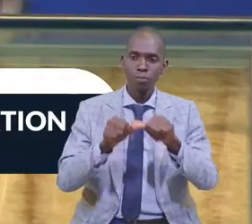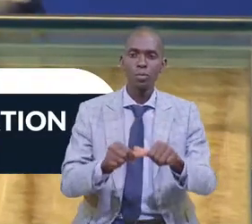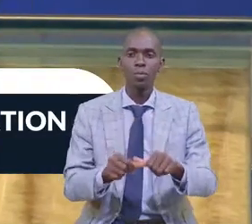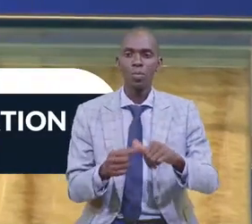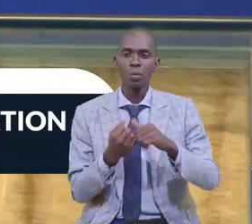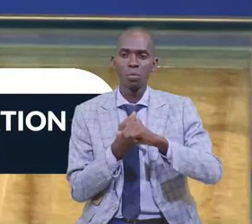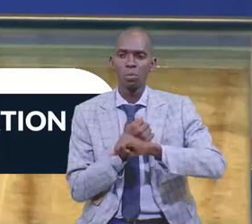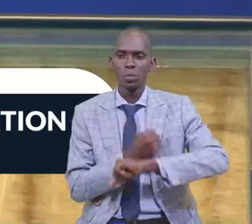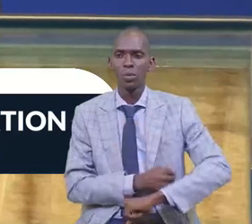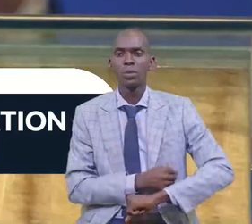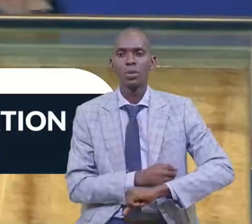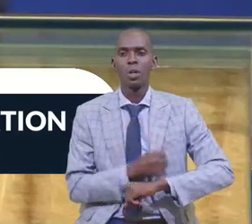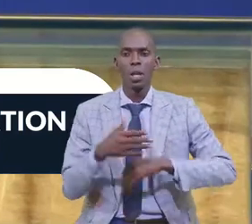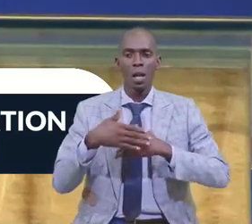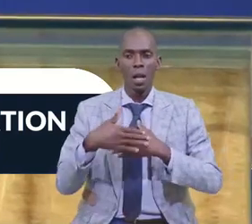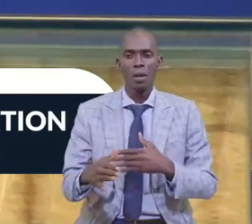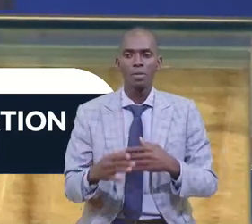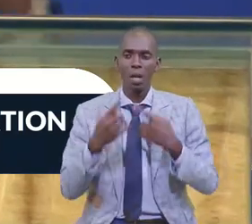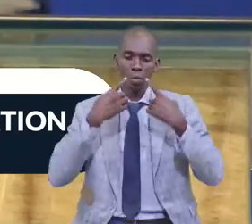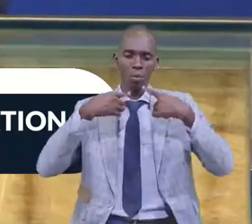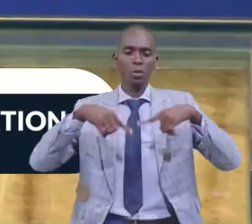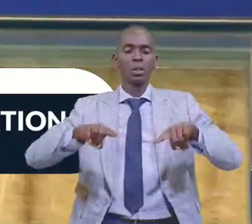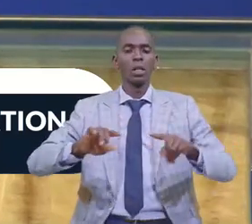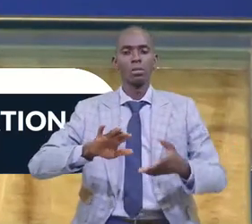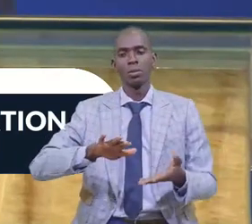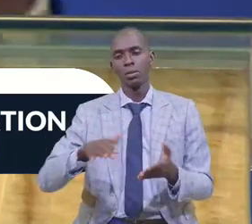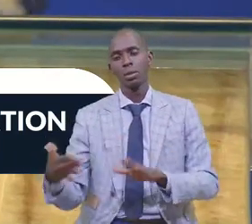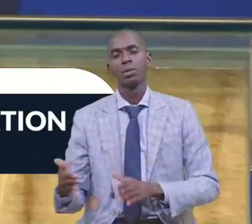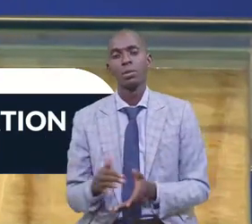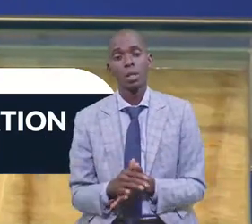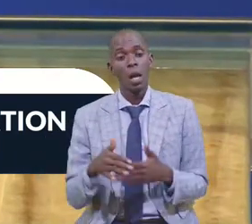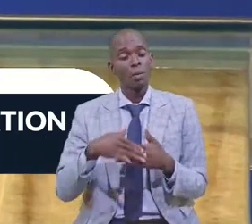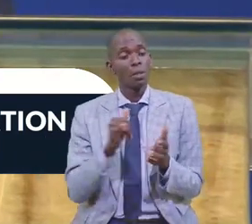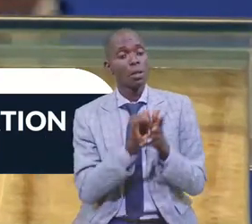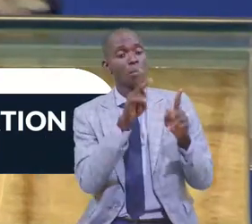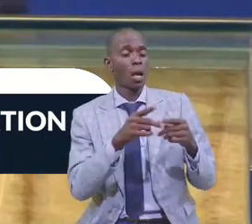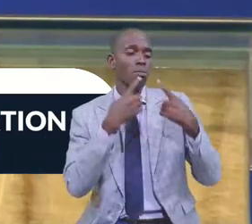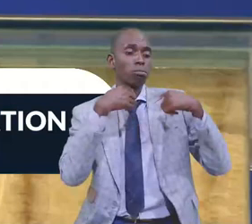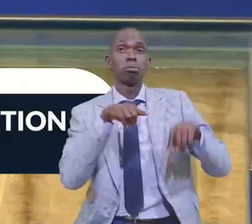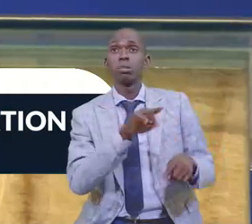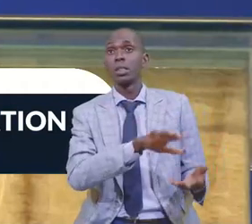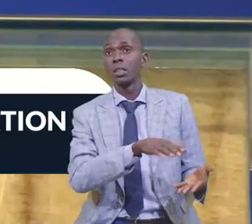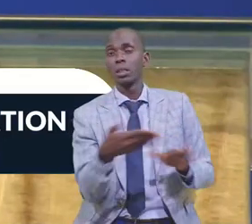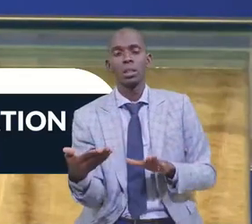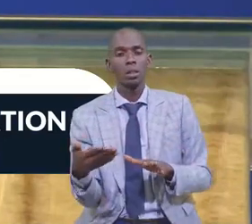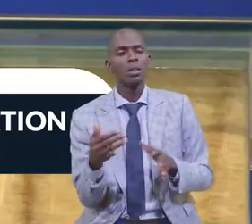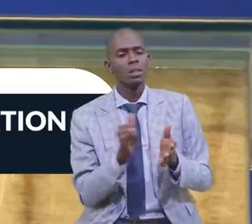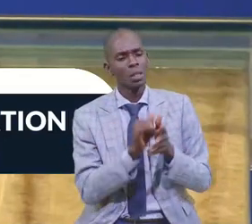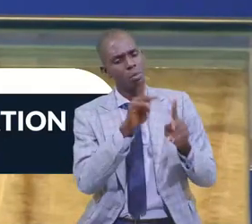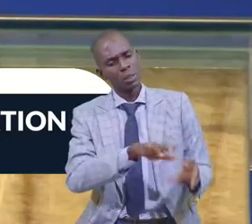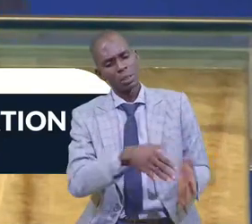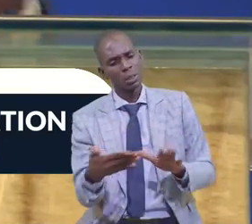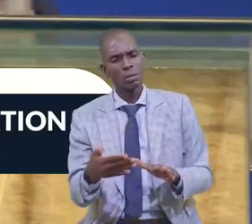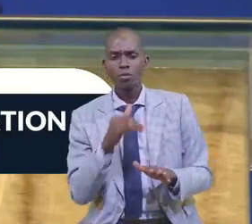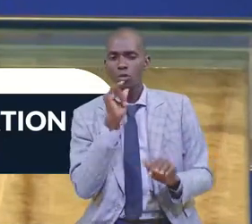consciencieuse après la déclaration de mort. Après que quelqu'un est déclaré mort, la personne est morte, la personne n'est